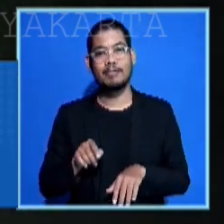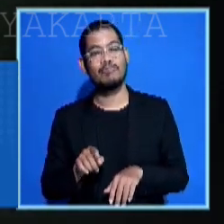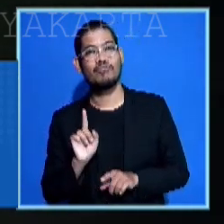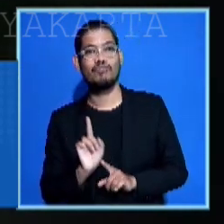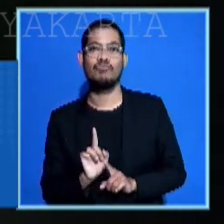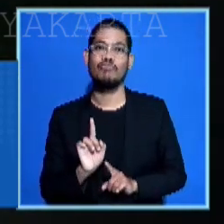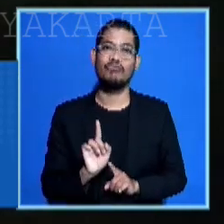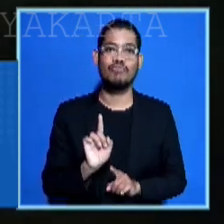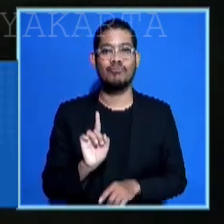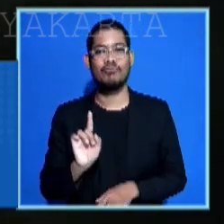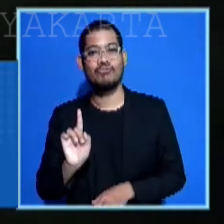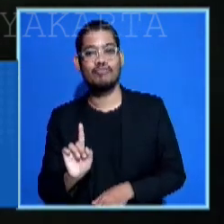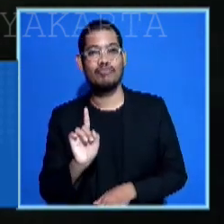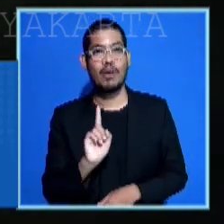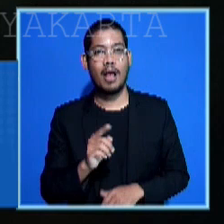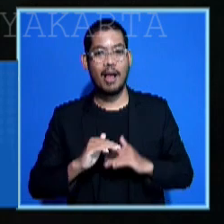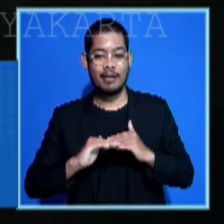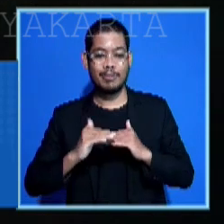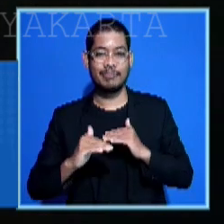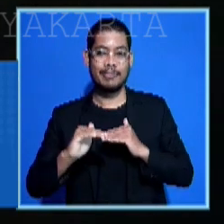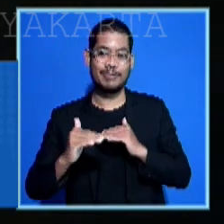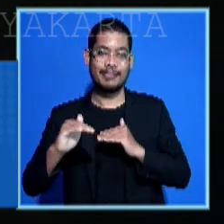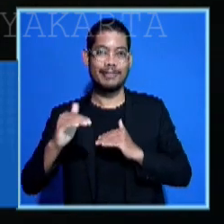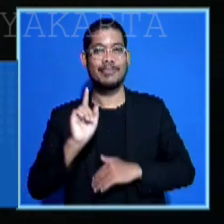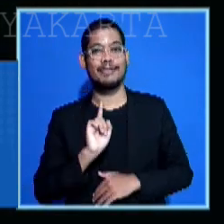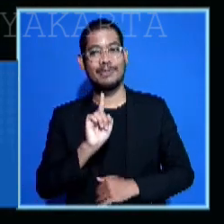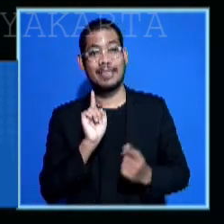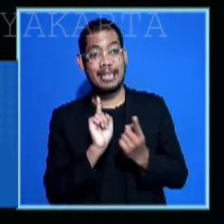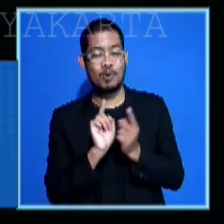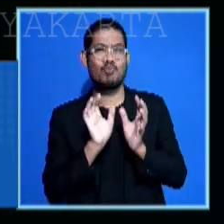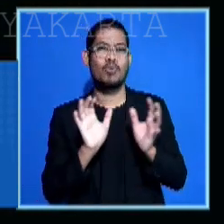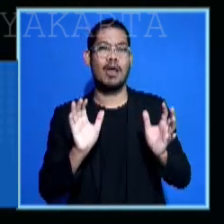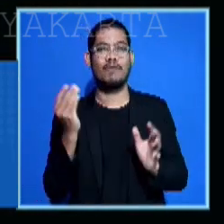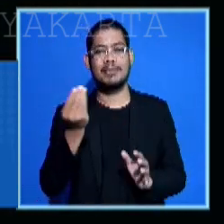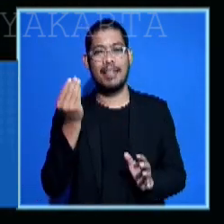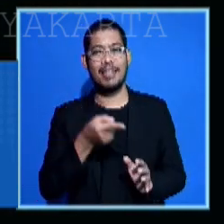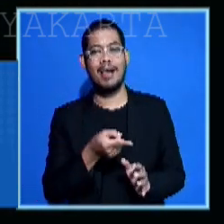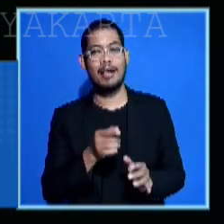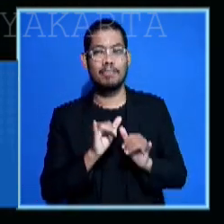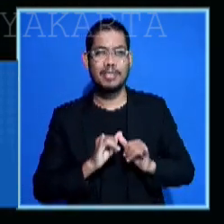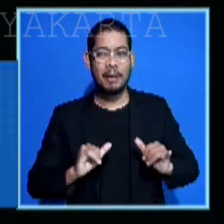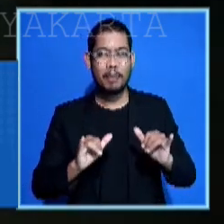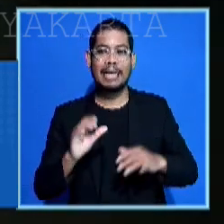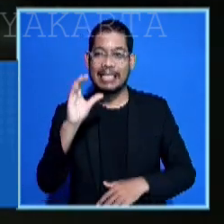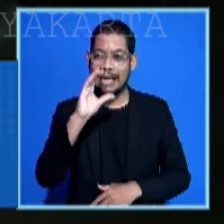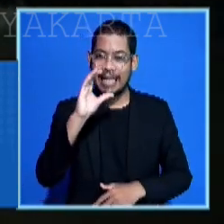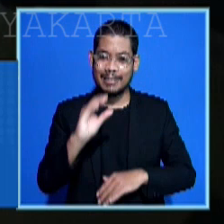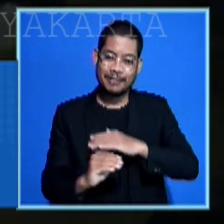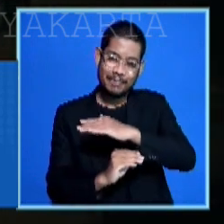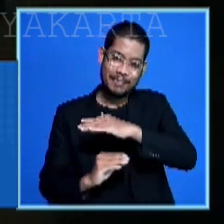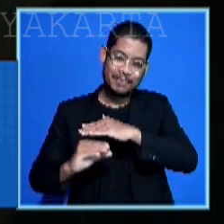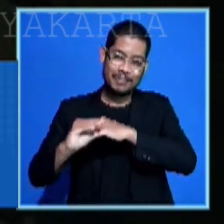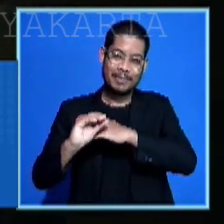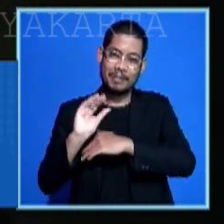yang telah tertata. Kamu juga bisa bertemu banyak wisatawan yang berburu Golden Sunrise di Sikunir ini.